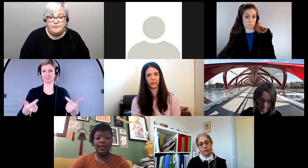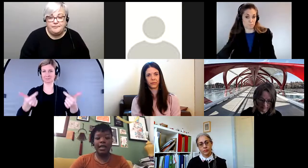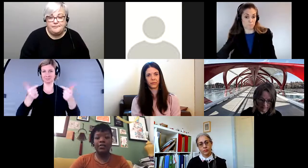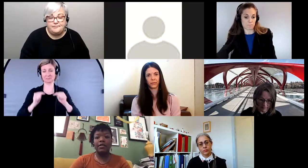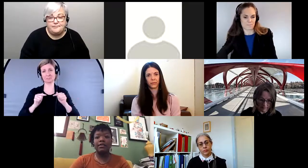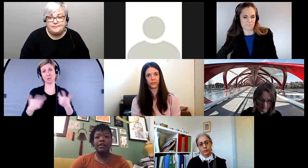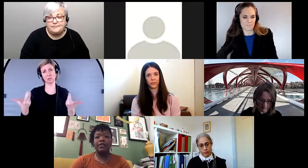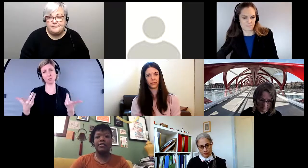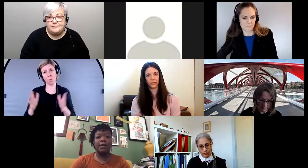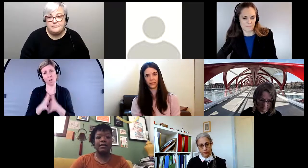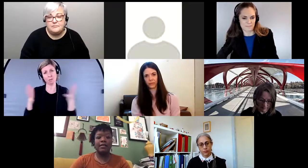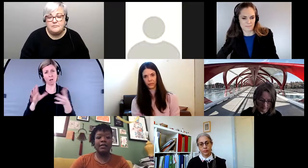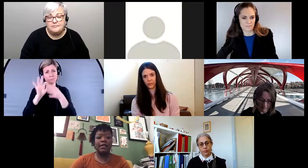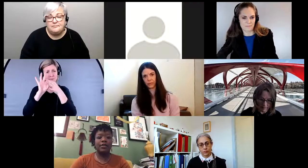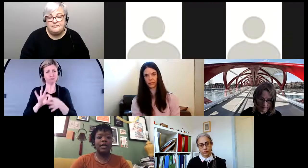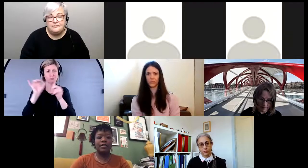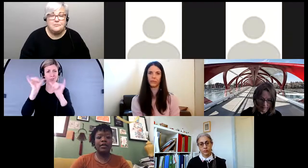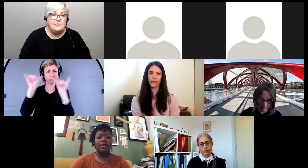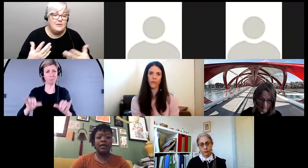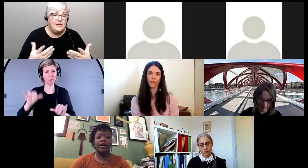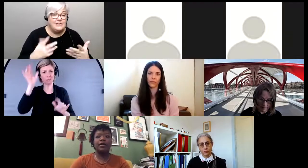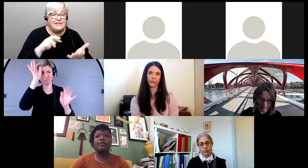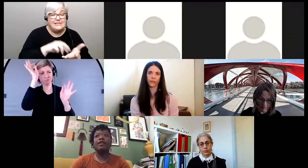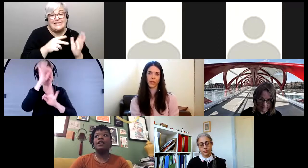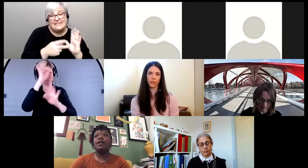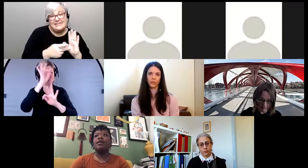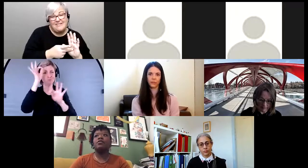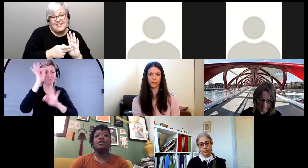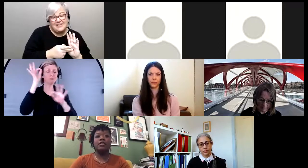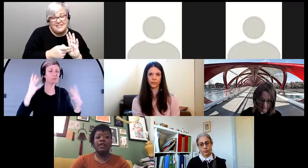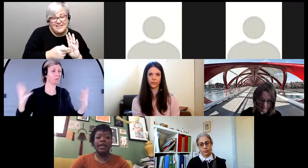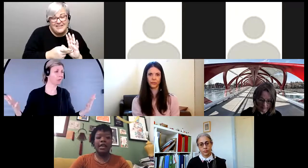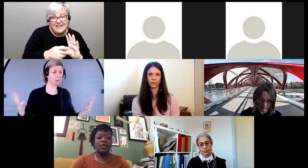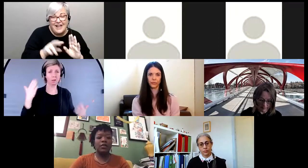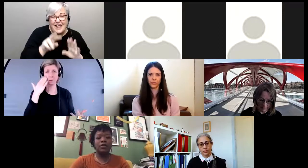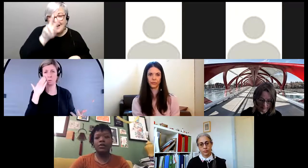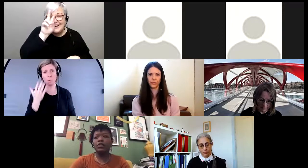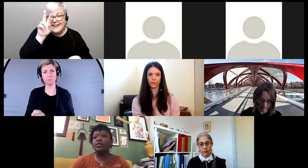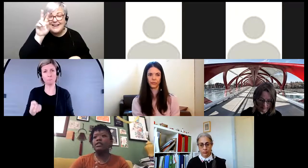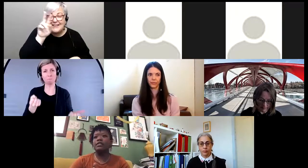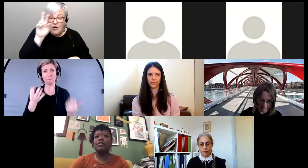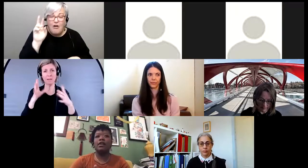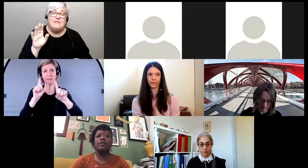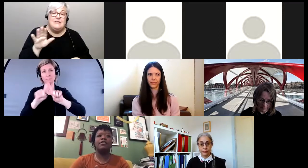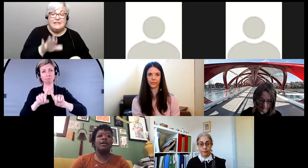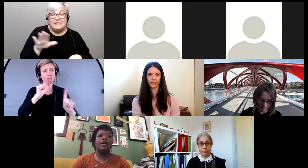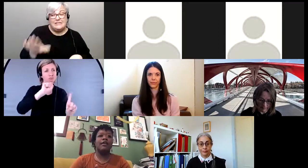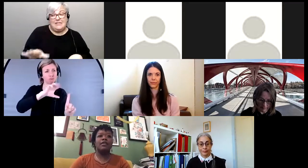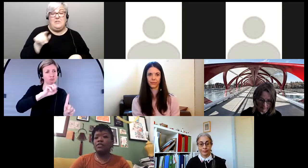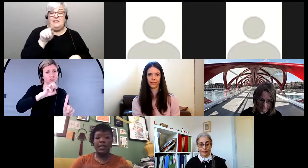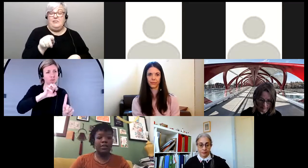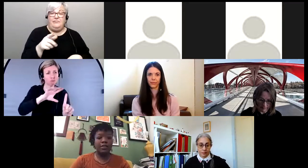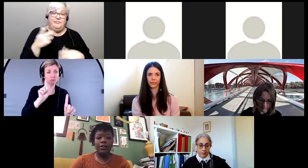et donc l'ignorance systémique a un grand rôle à jouer ici donc